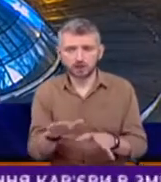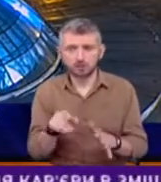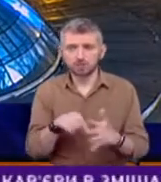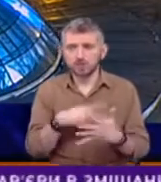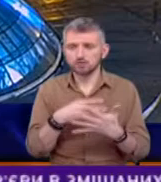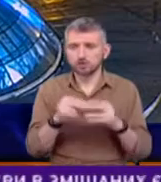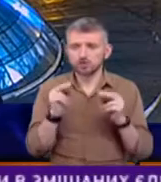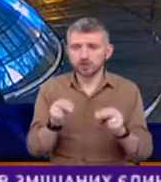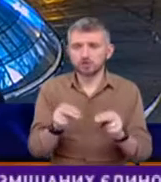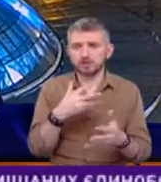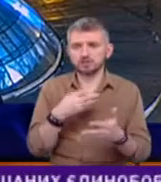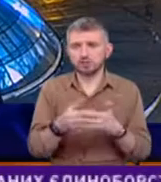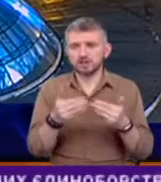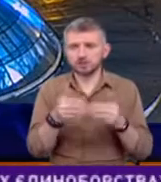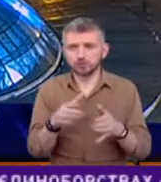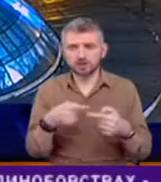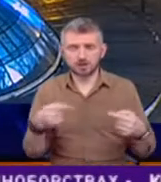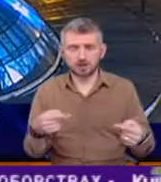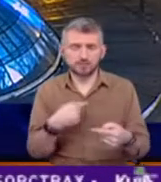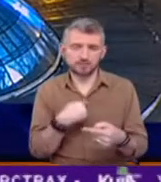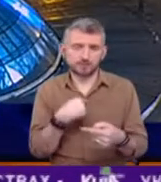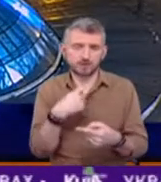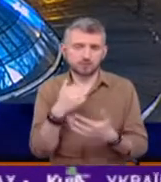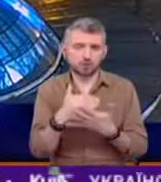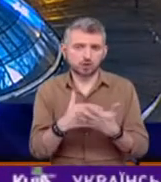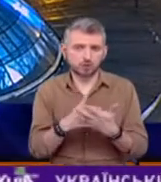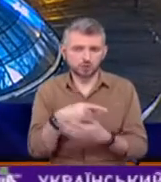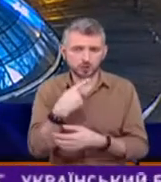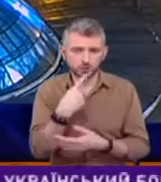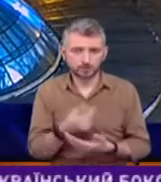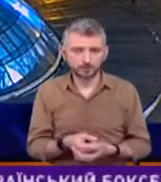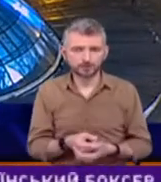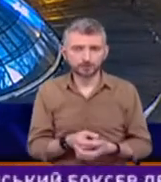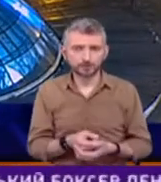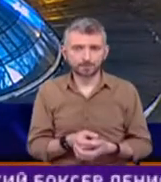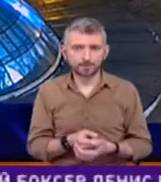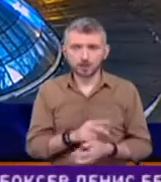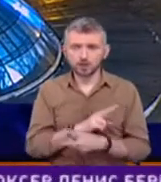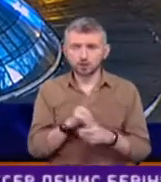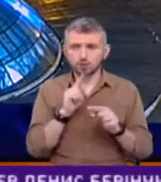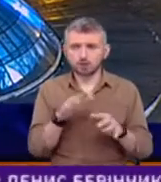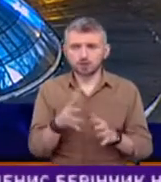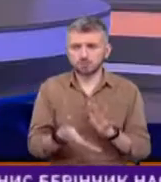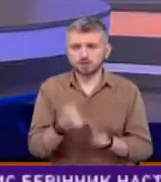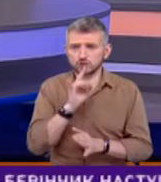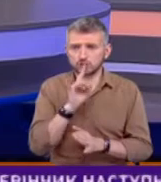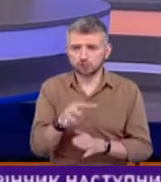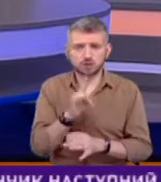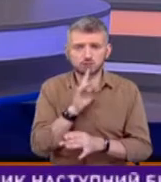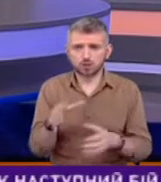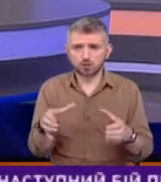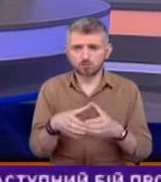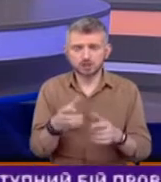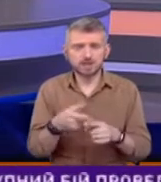своєї чесності, там, своєї відкритості і так далі. Ну, я за програмою йду. І ніхто в парламенті його не буде підтримувати, бо не буде команди. Ну,